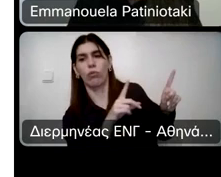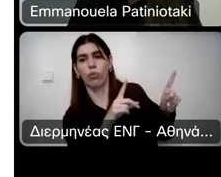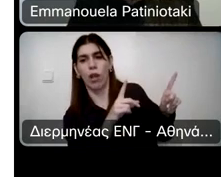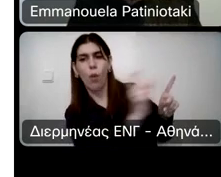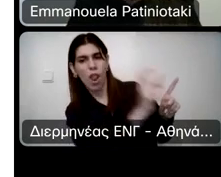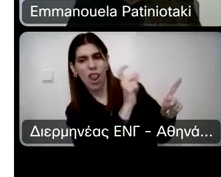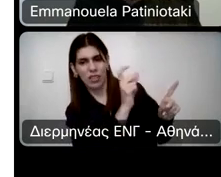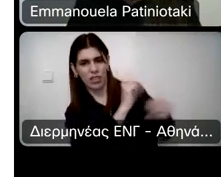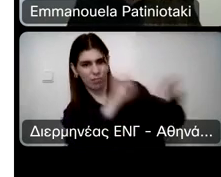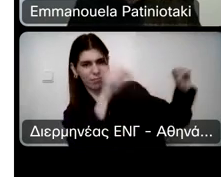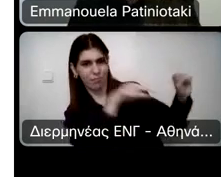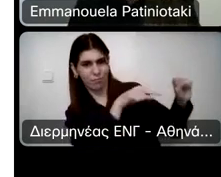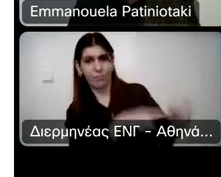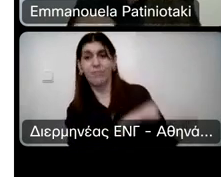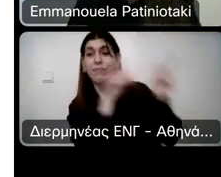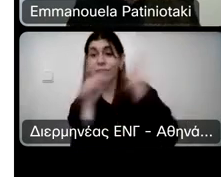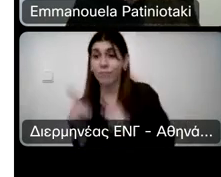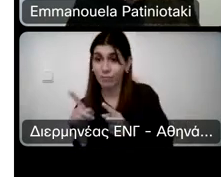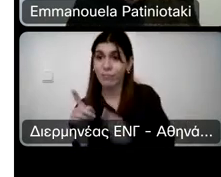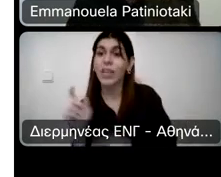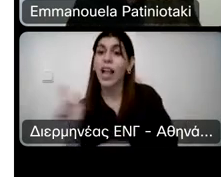Ο ικανοτισμός, που προέρχεται από το